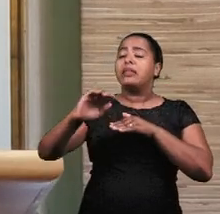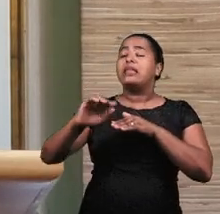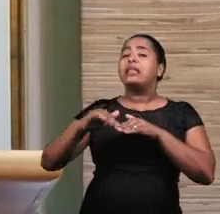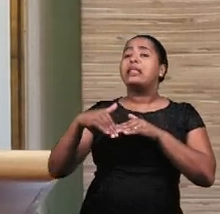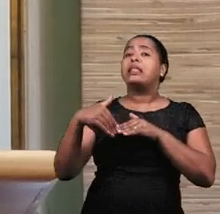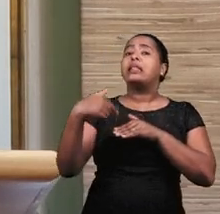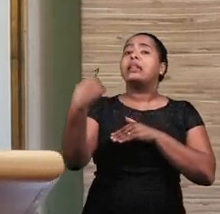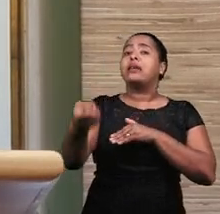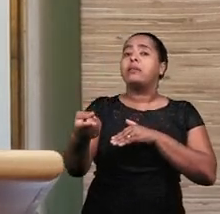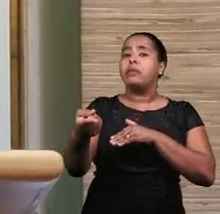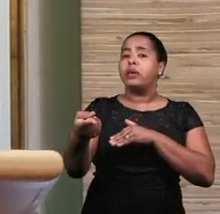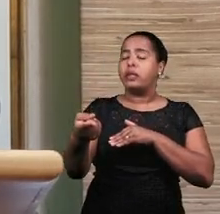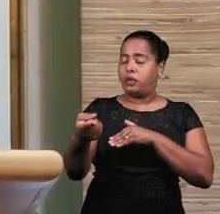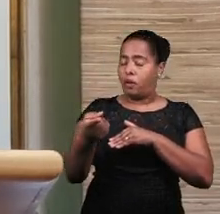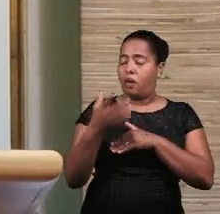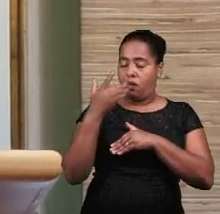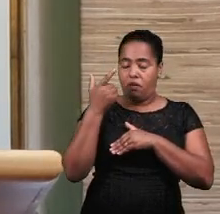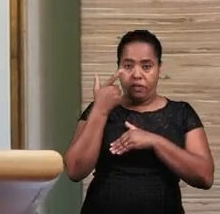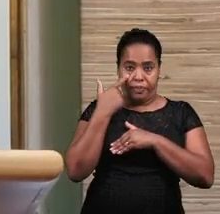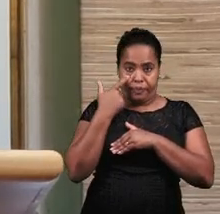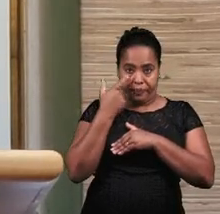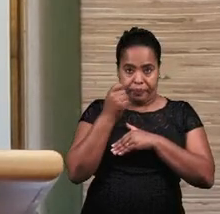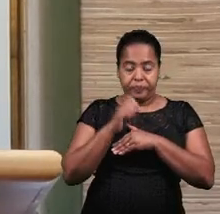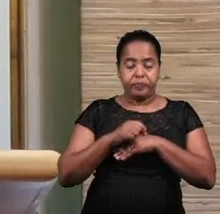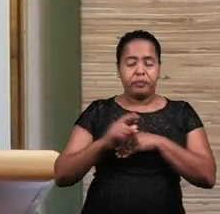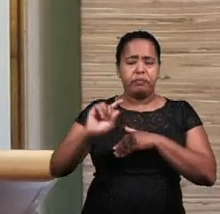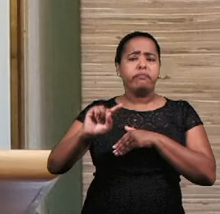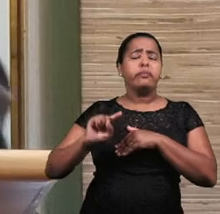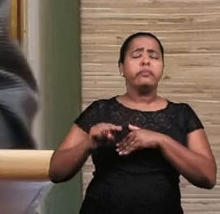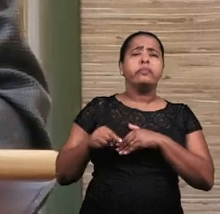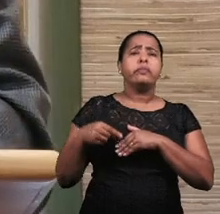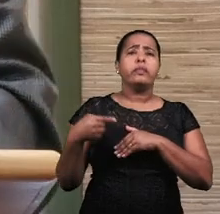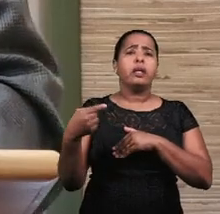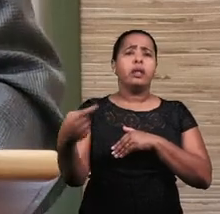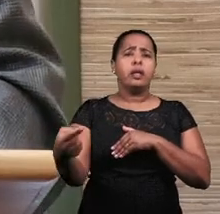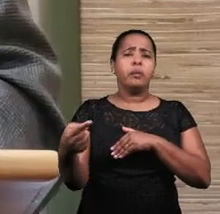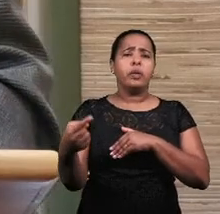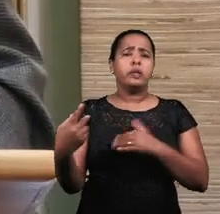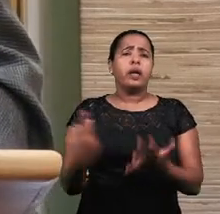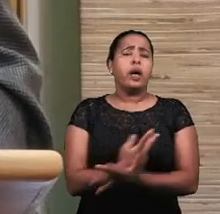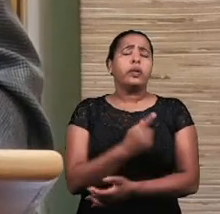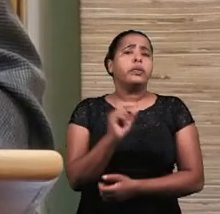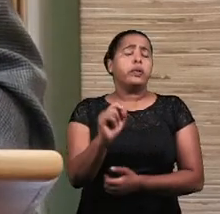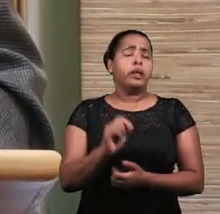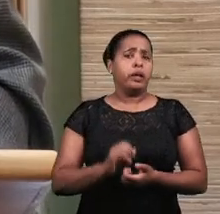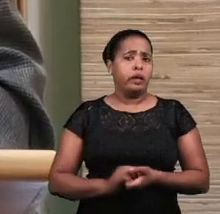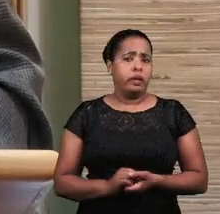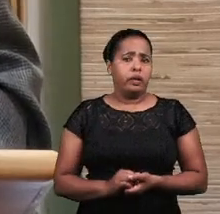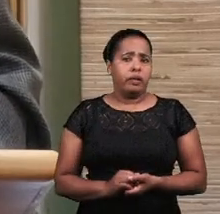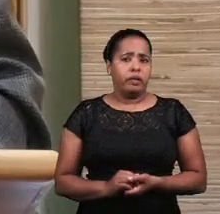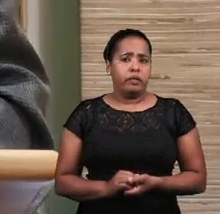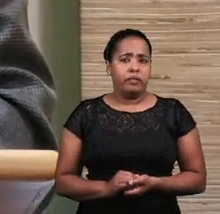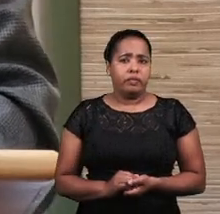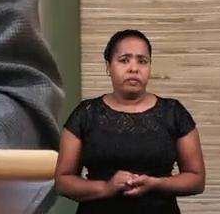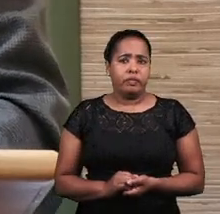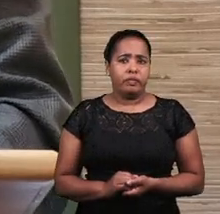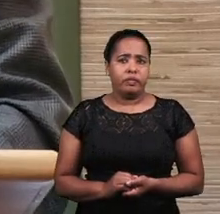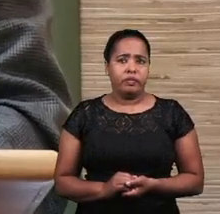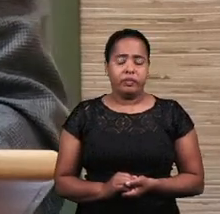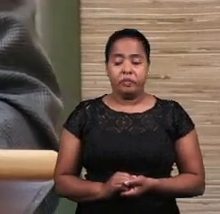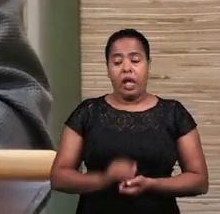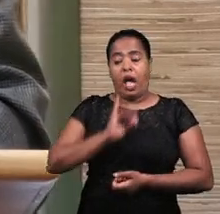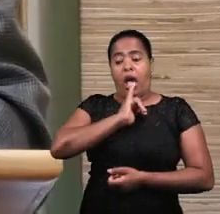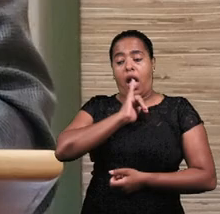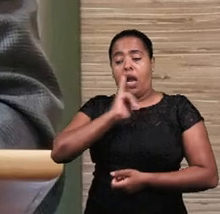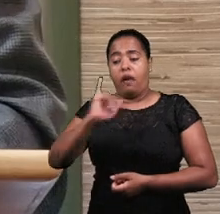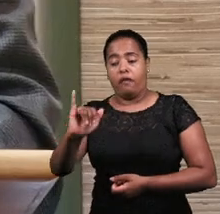veux attirer votre attention. Plus devant, qu'est-ce qui se passe? Il a parlé aux enfants d'Adam